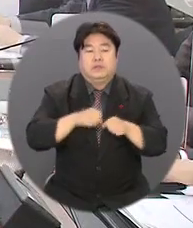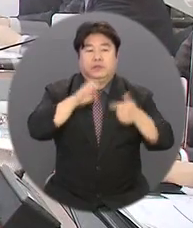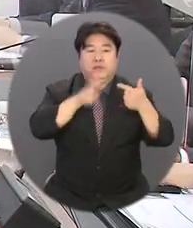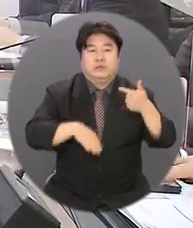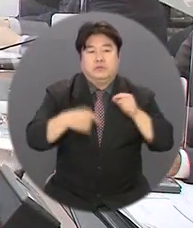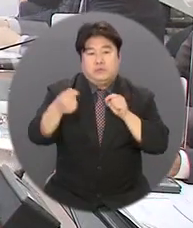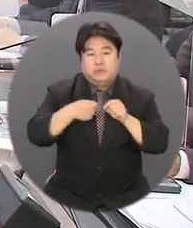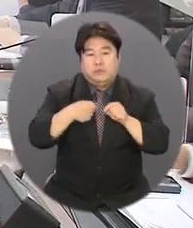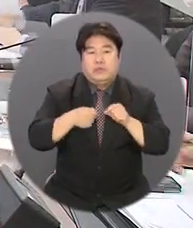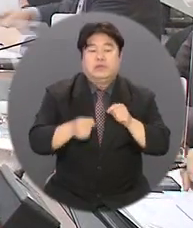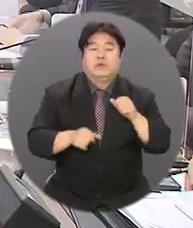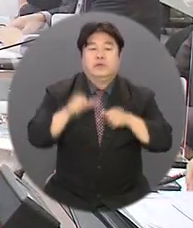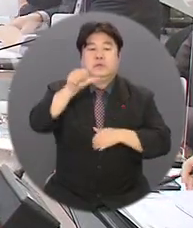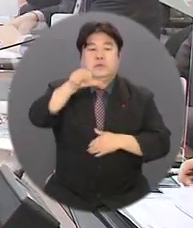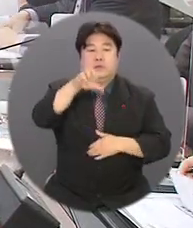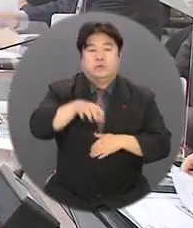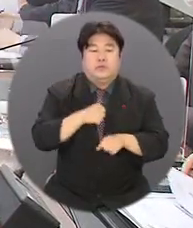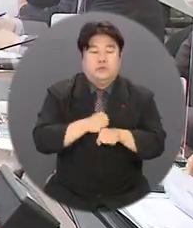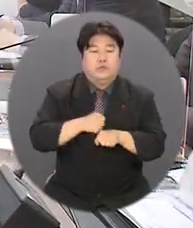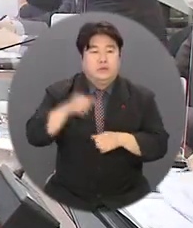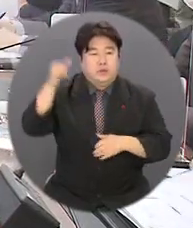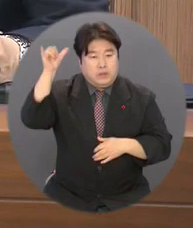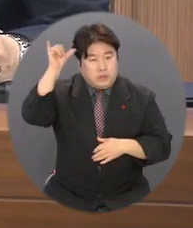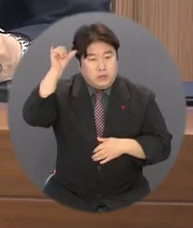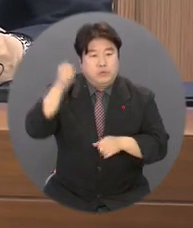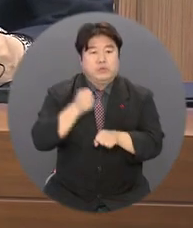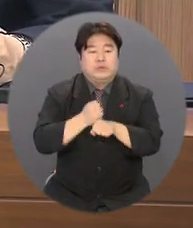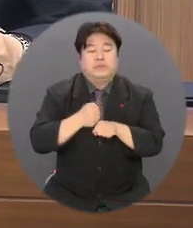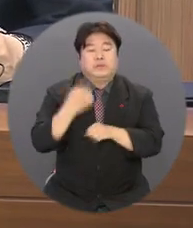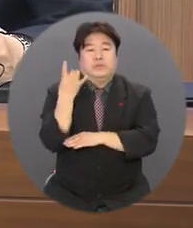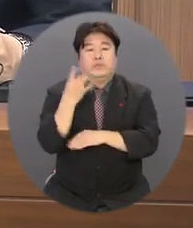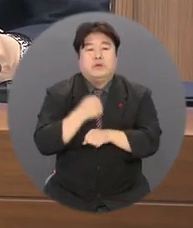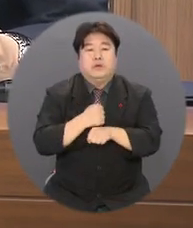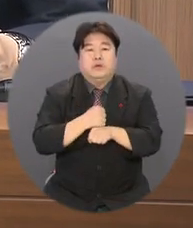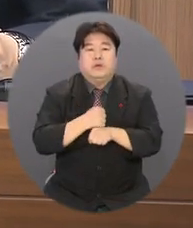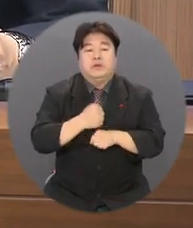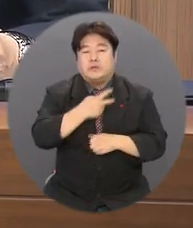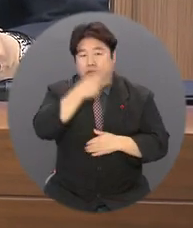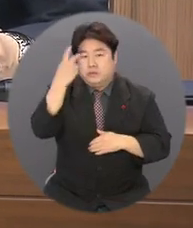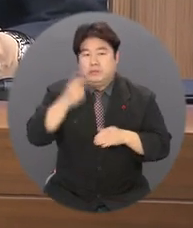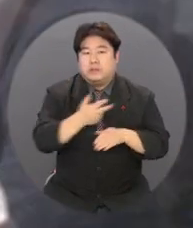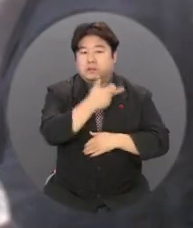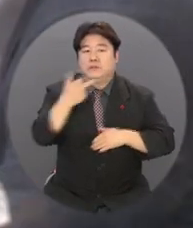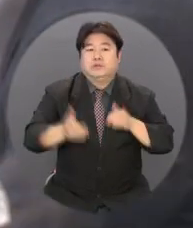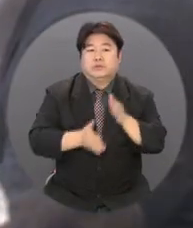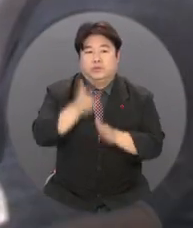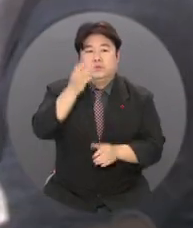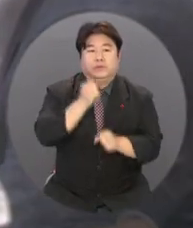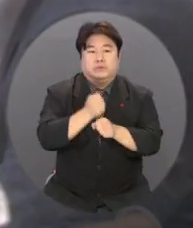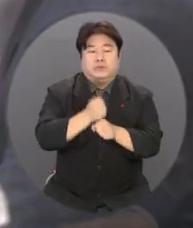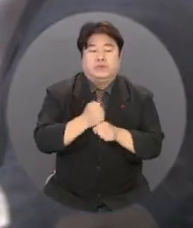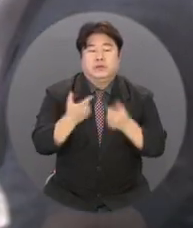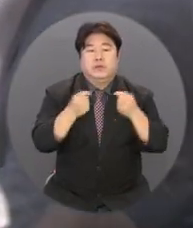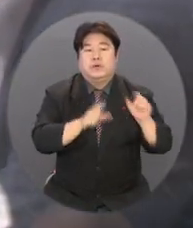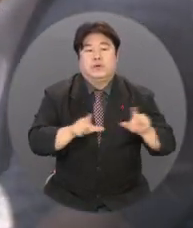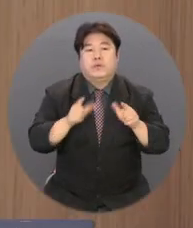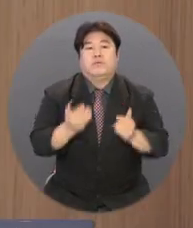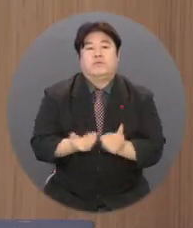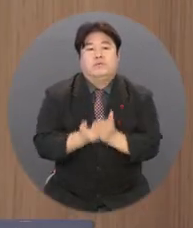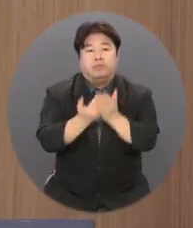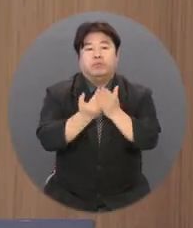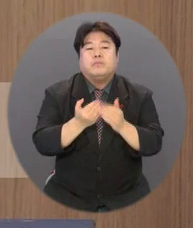등 인접시군 5곳과 인공지능을 기반으로 한 스마트 메가시티를 구축해 상생 발전을 도모하기로